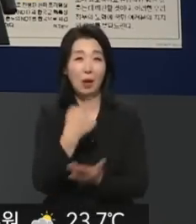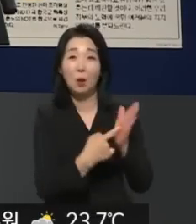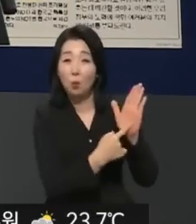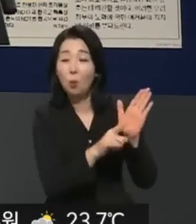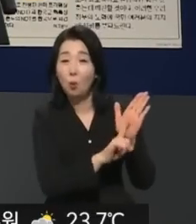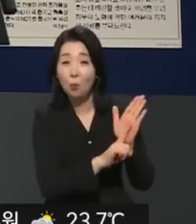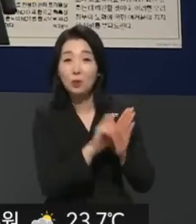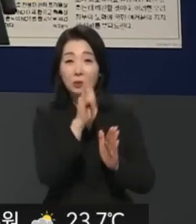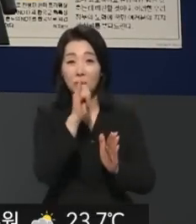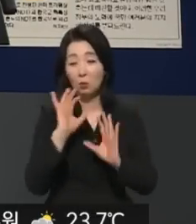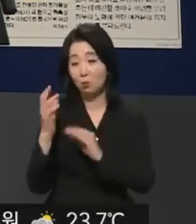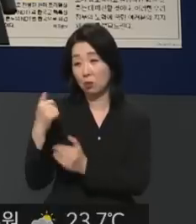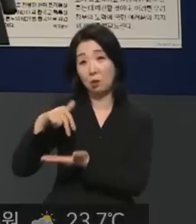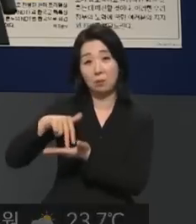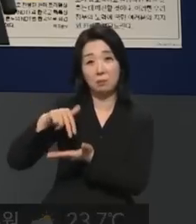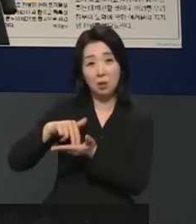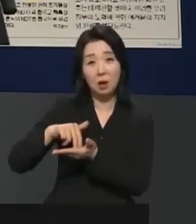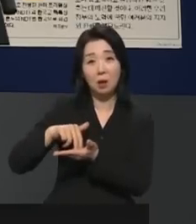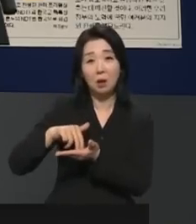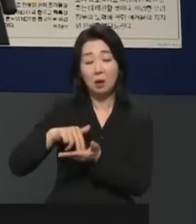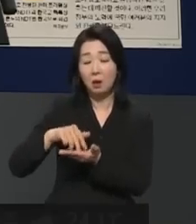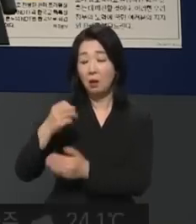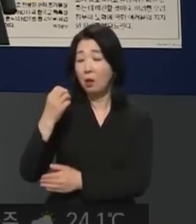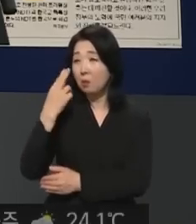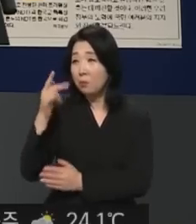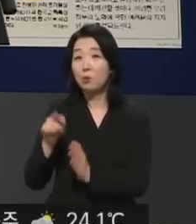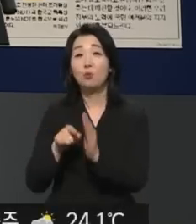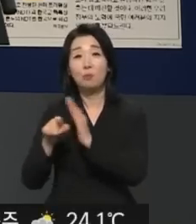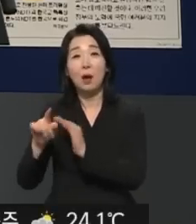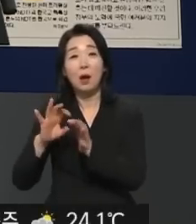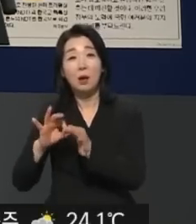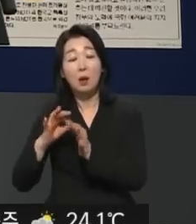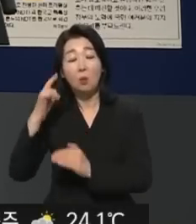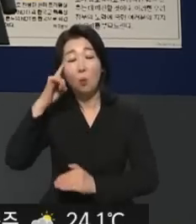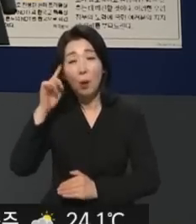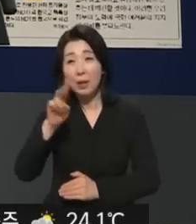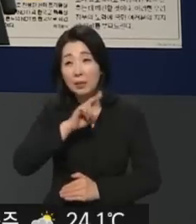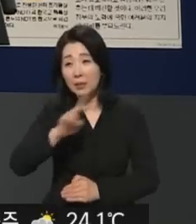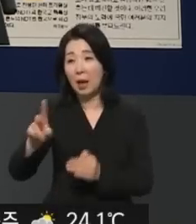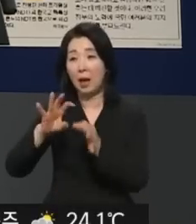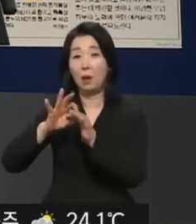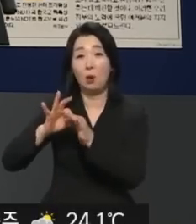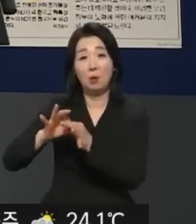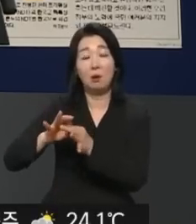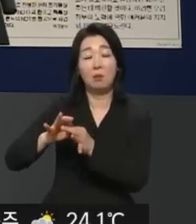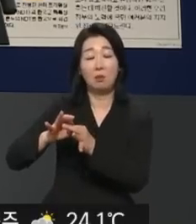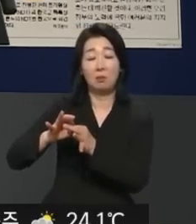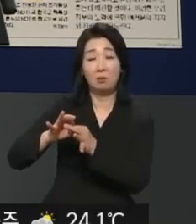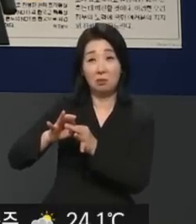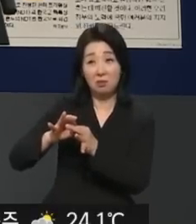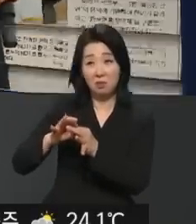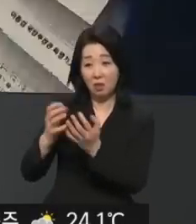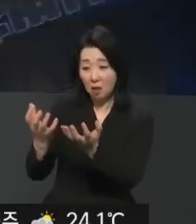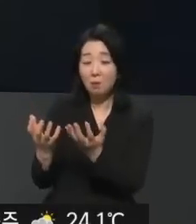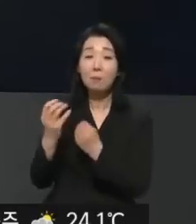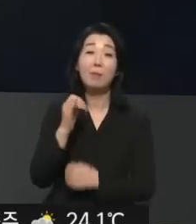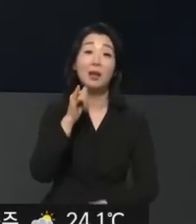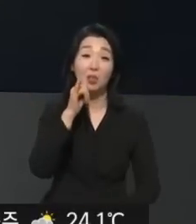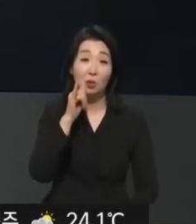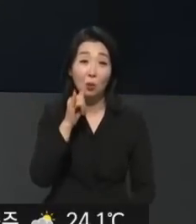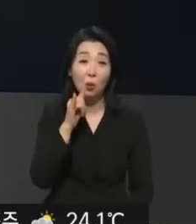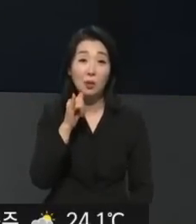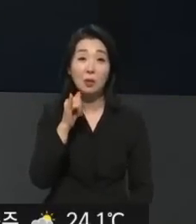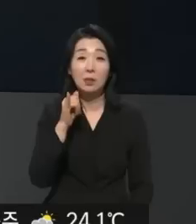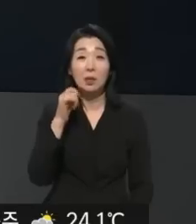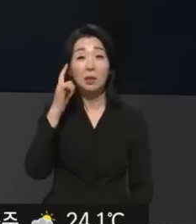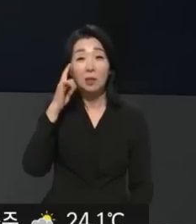국민의힘 주장대로 언론들의 방미 보도, 친야 패널이 훨씬 많다고 생각해서 그런 것은 아닐까 잠시 생각해보면서요.